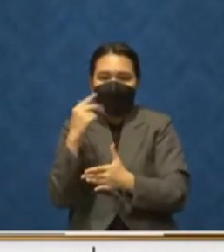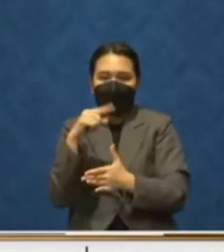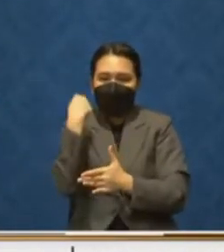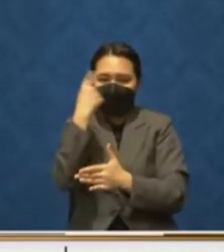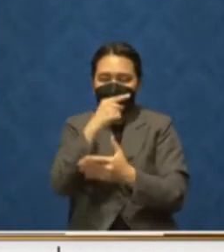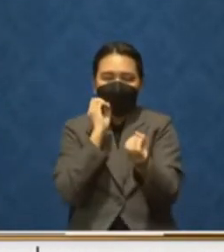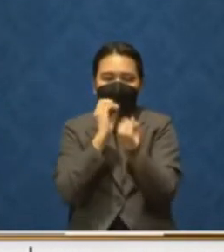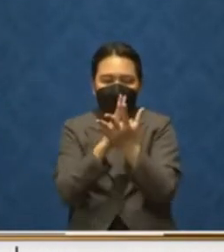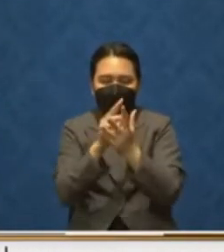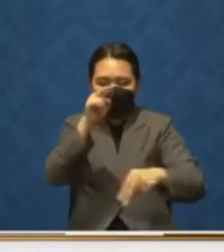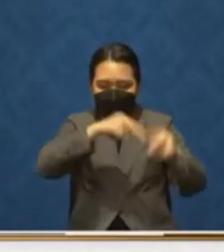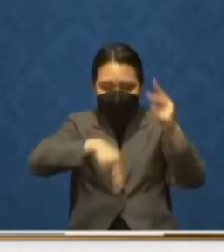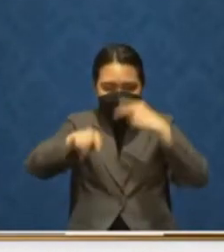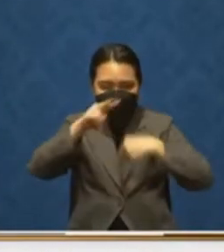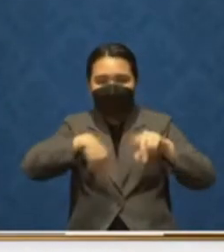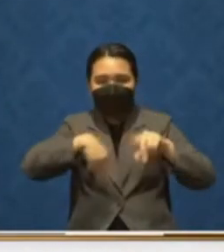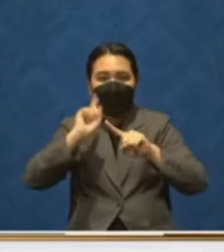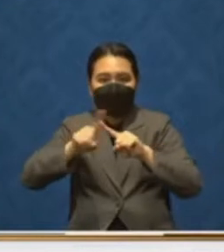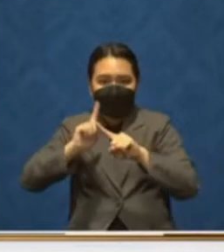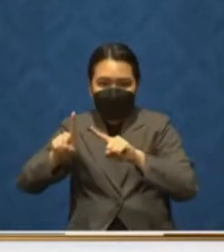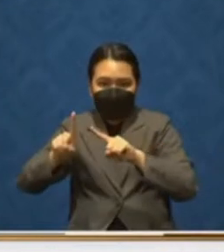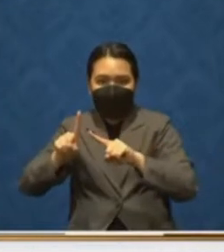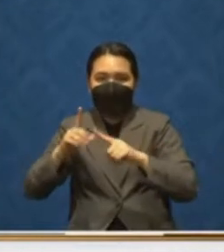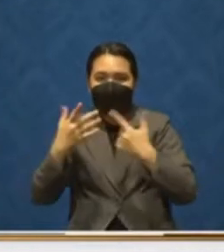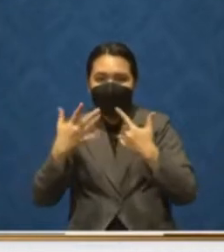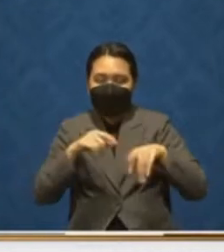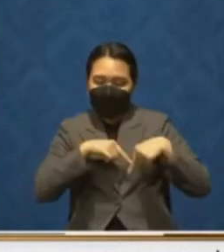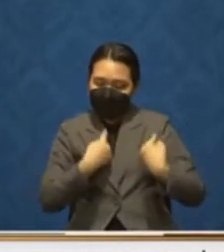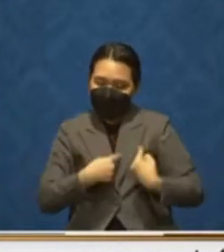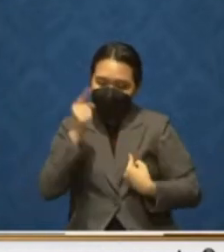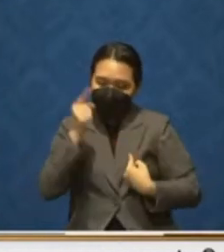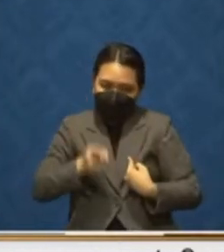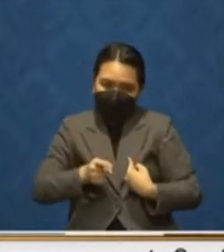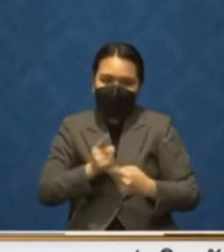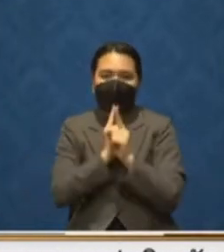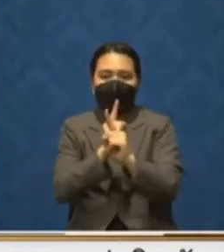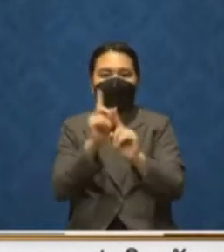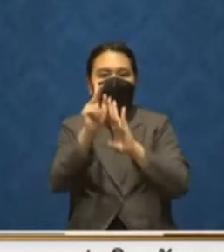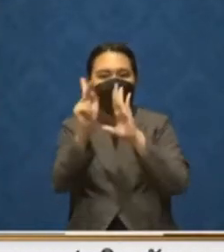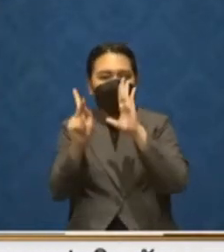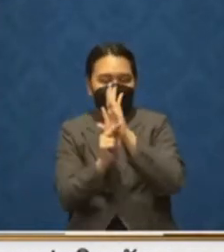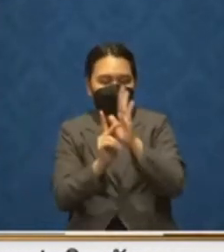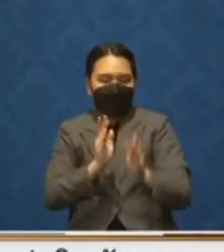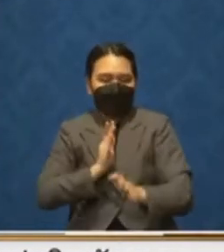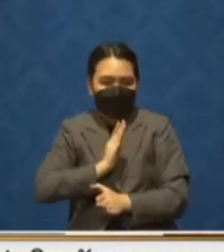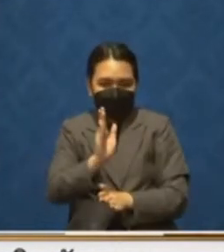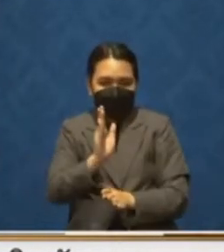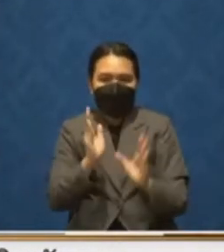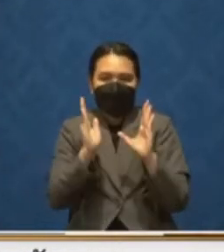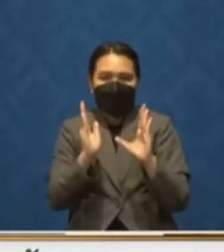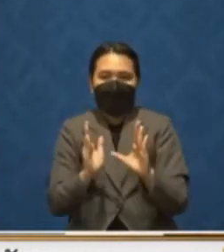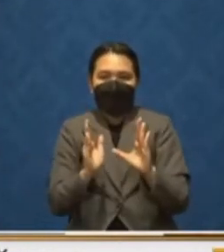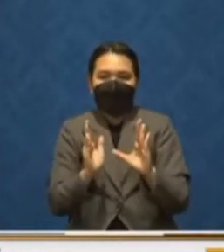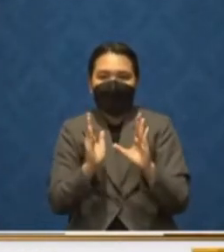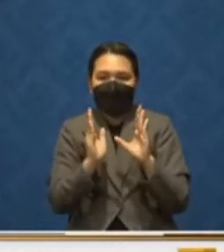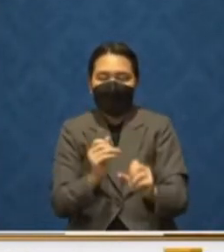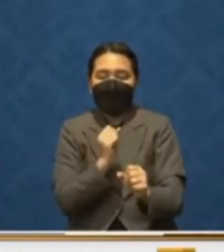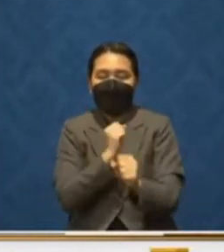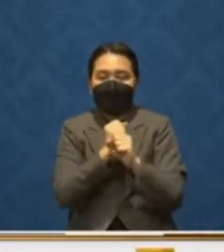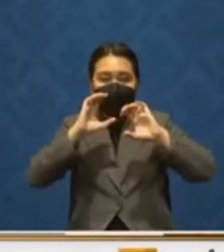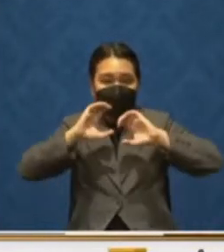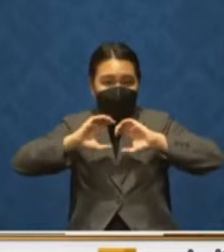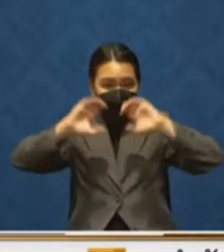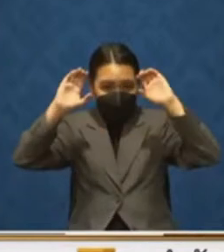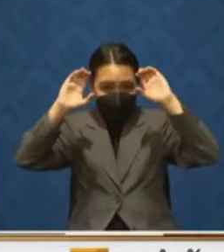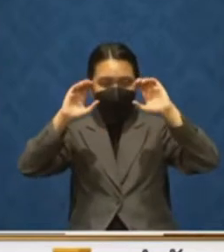เหยื่อเราก็ยิงกลางความจริงจังจริงใจในการเมืองไม่ใช่กฎหมายนำเป็นทำเอาผิดเจ้าที่ของรัฐที่เข้าไปยุ่งเกี่ยวเป็นผู้ทำพิธี